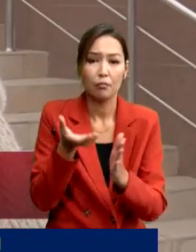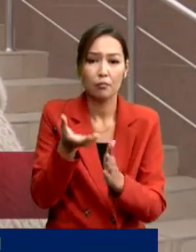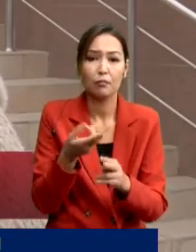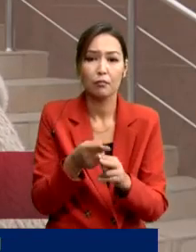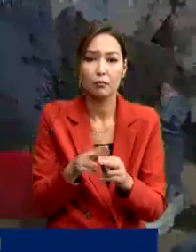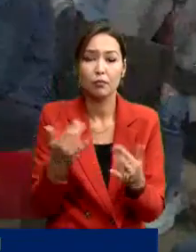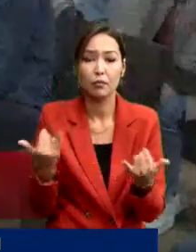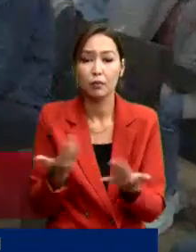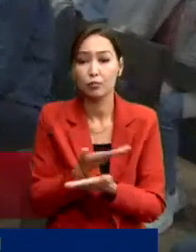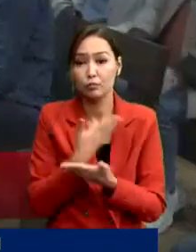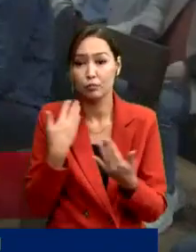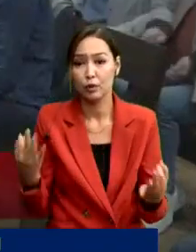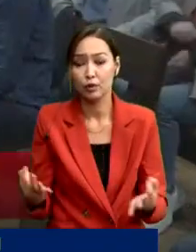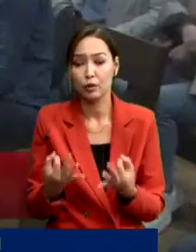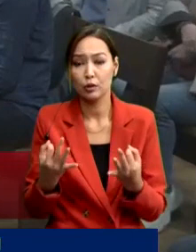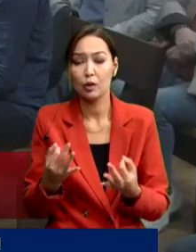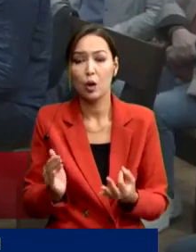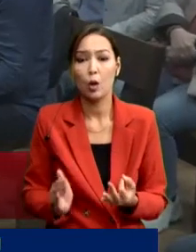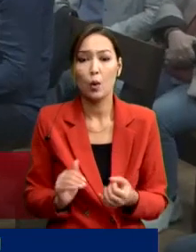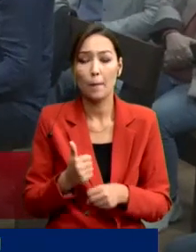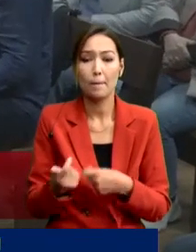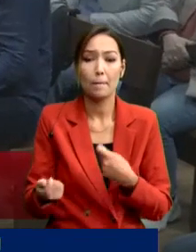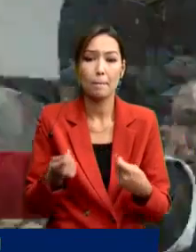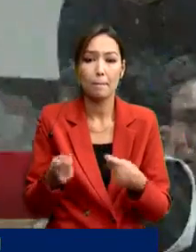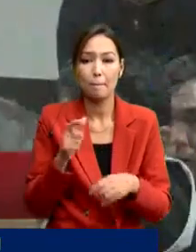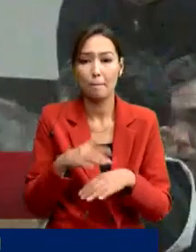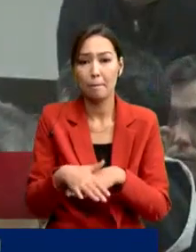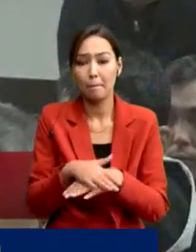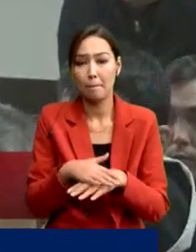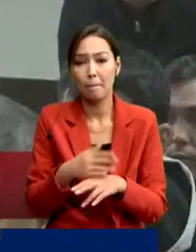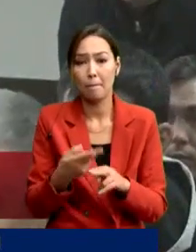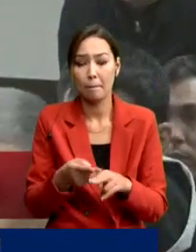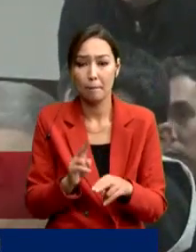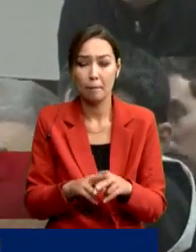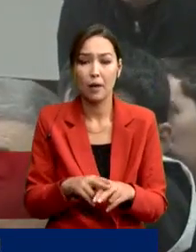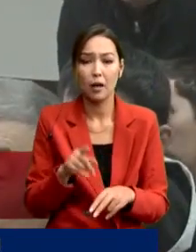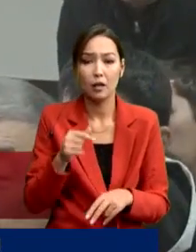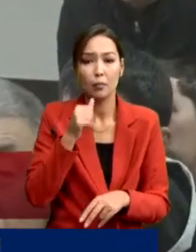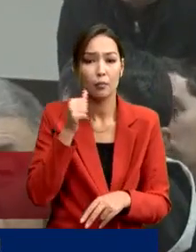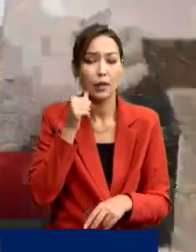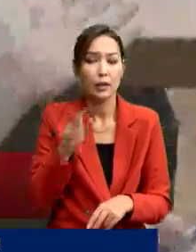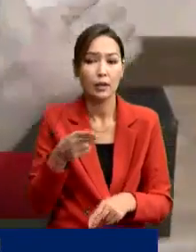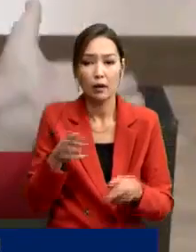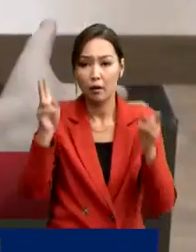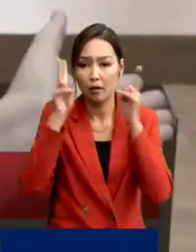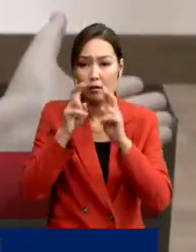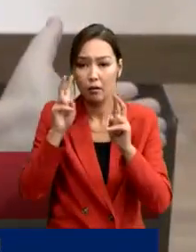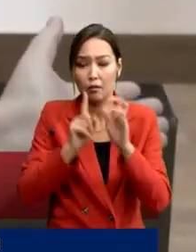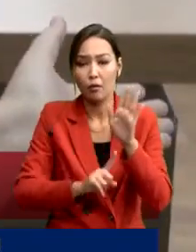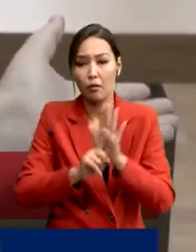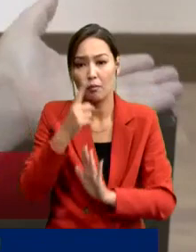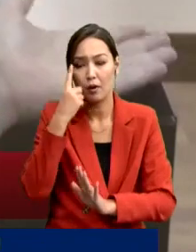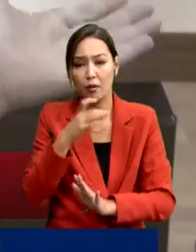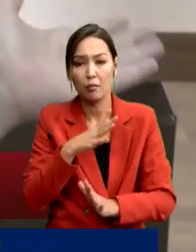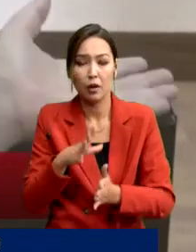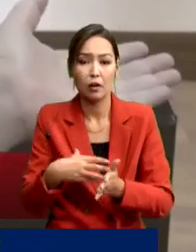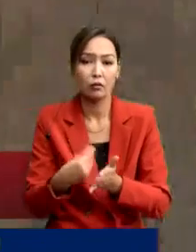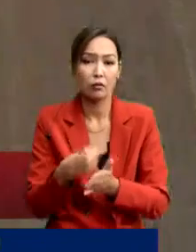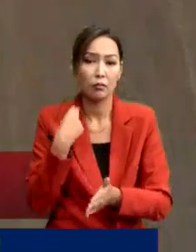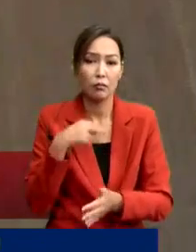қазір қаңғып жүр. Компания басшысы Ербөлек Сардарбековтың үстінен былтыр 90 айында тергеу басталған, содан бері изоляторда